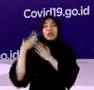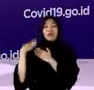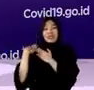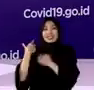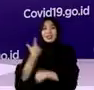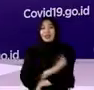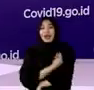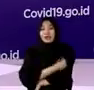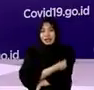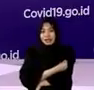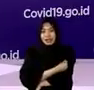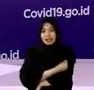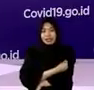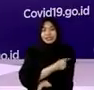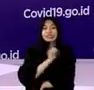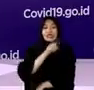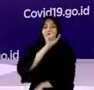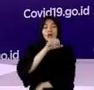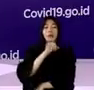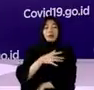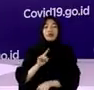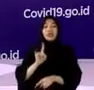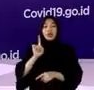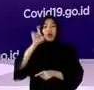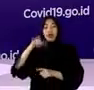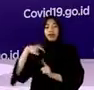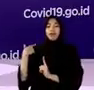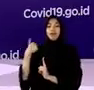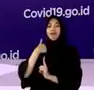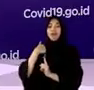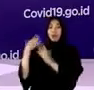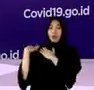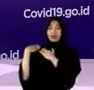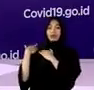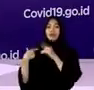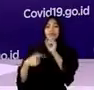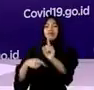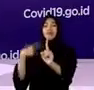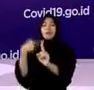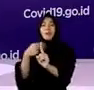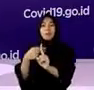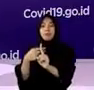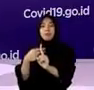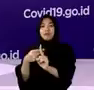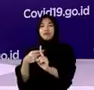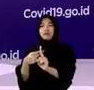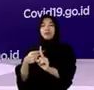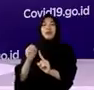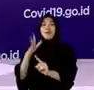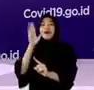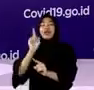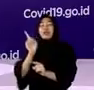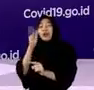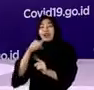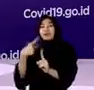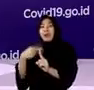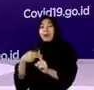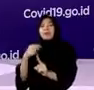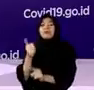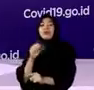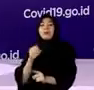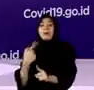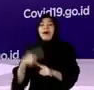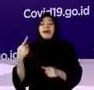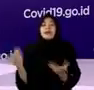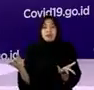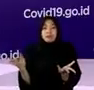satu vaksinator bisa menyuntik ke berapa orang? Terima kasih. Terima kasih medcom.id.